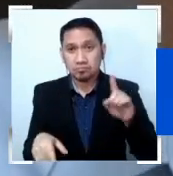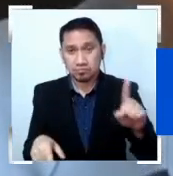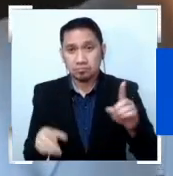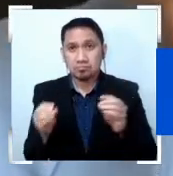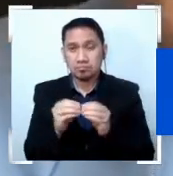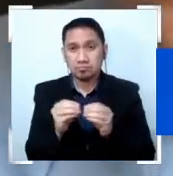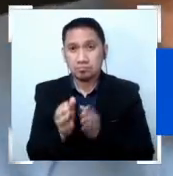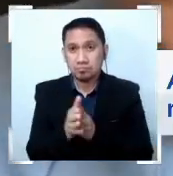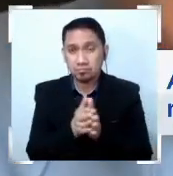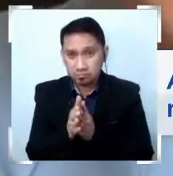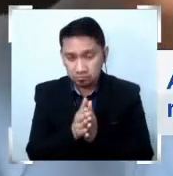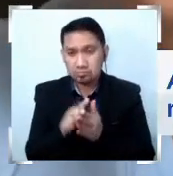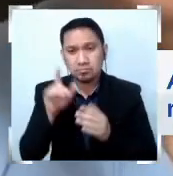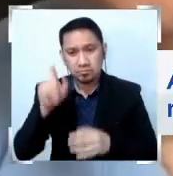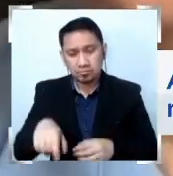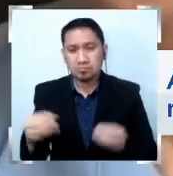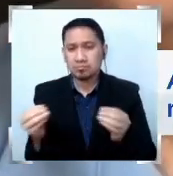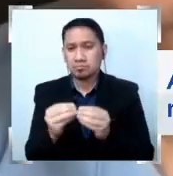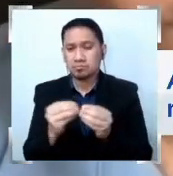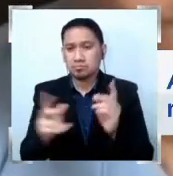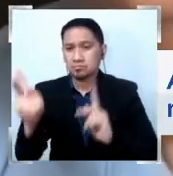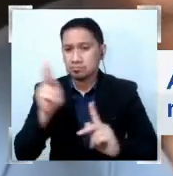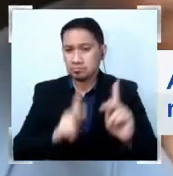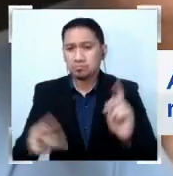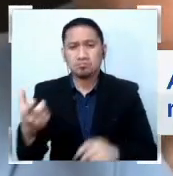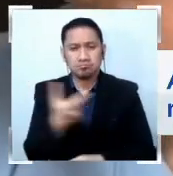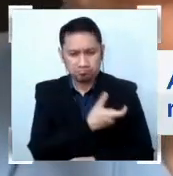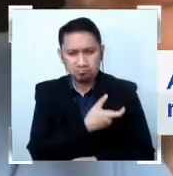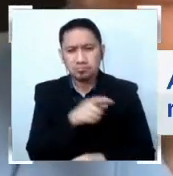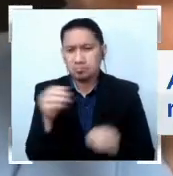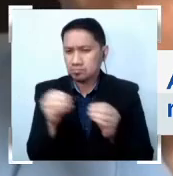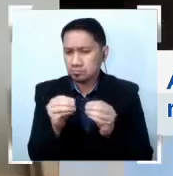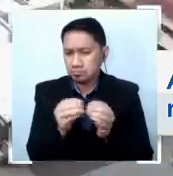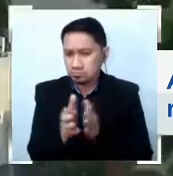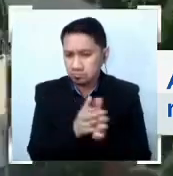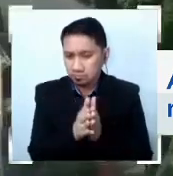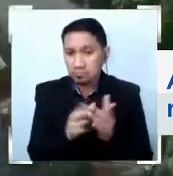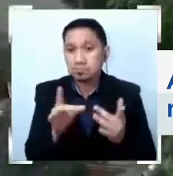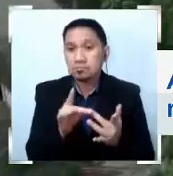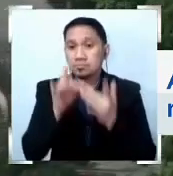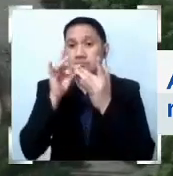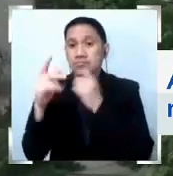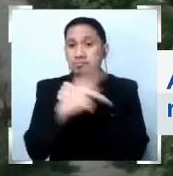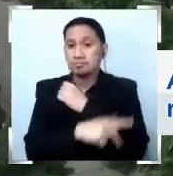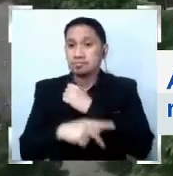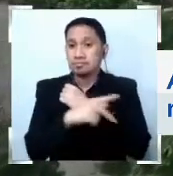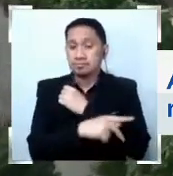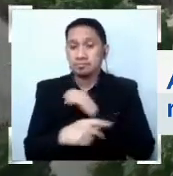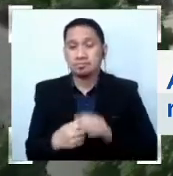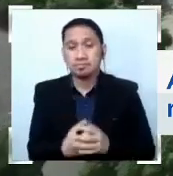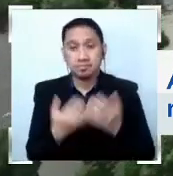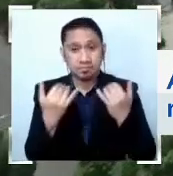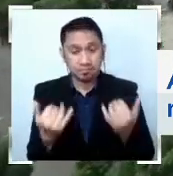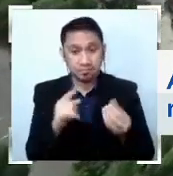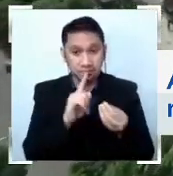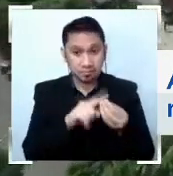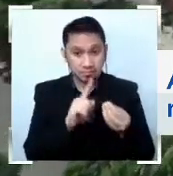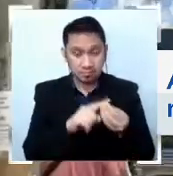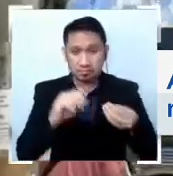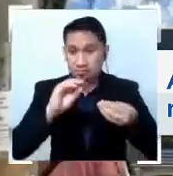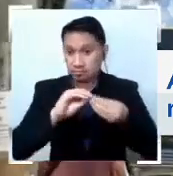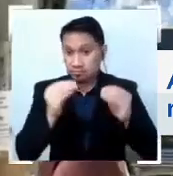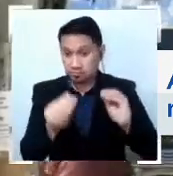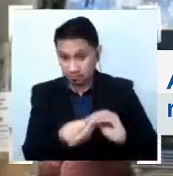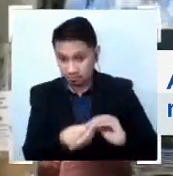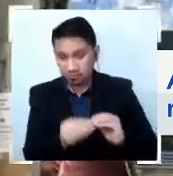really vaccinating our citizens, especially in the provincial areas. Kung pagbabatayan ang mga numero ayon sa Okta Research, low